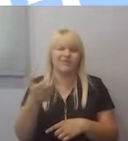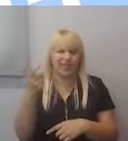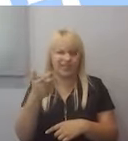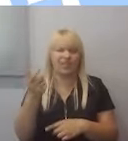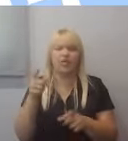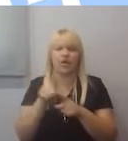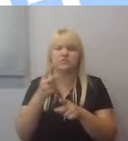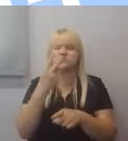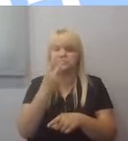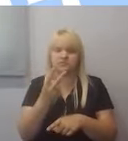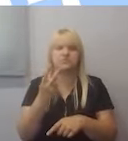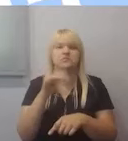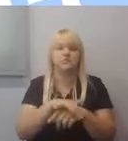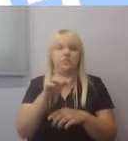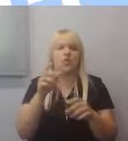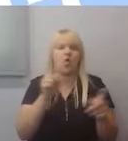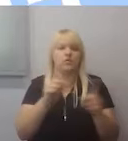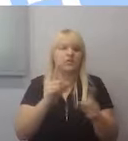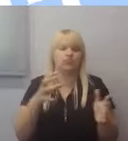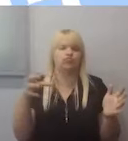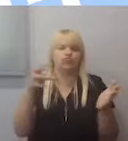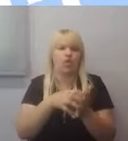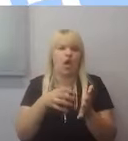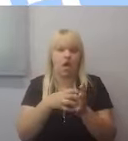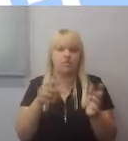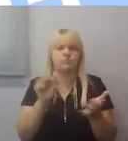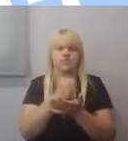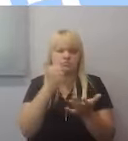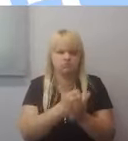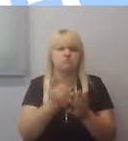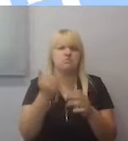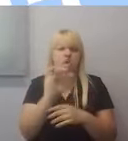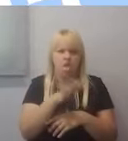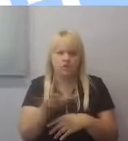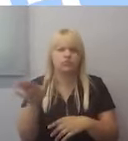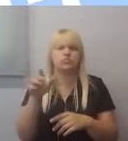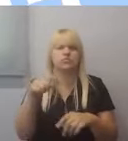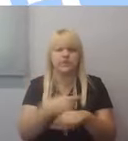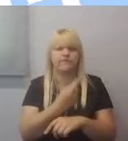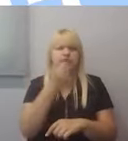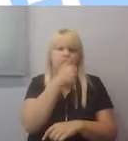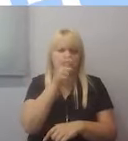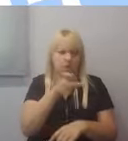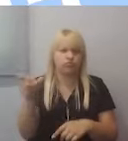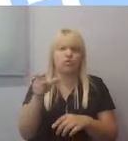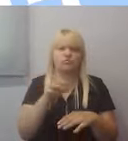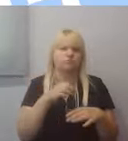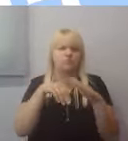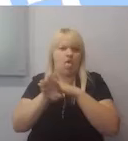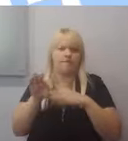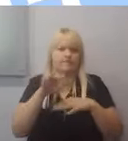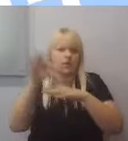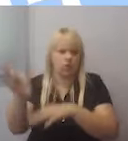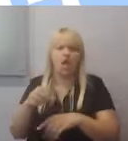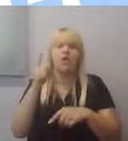koordinācijas štābi ja kas kas jau centralizētu primāri bērnus un kaut kādas ievainojumas personas evakuē bet protams arī arī arī arī arī